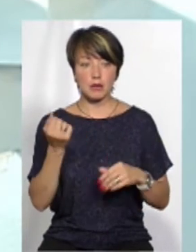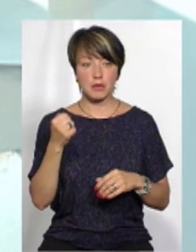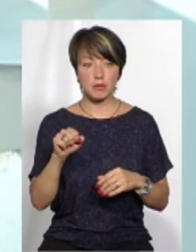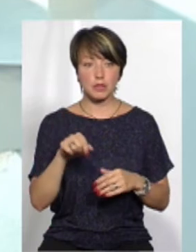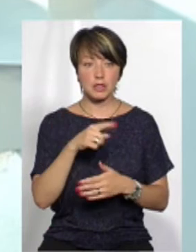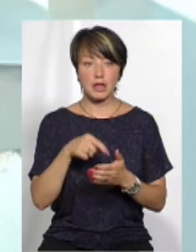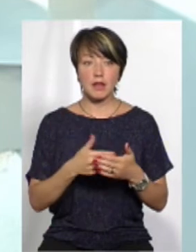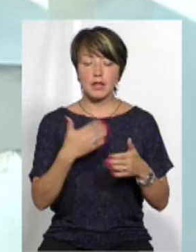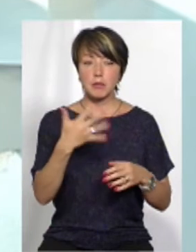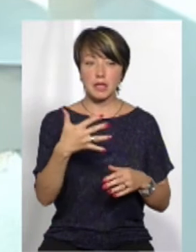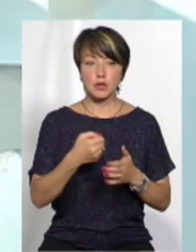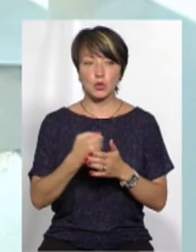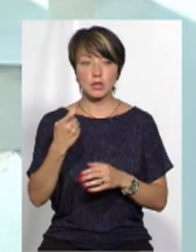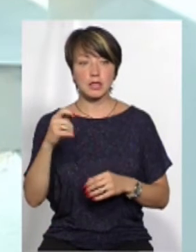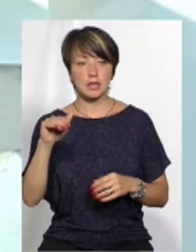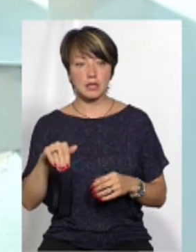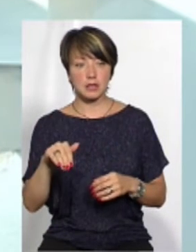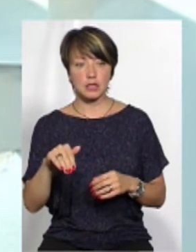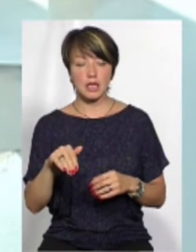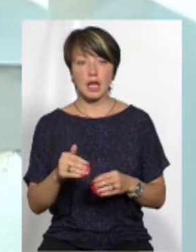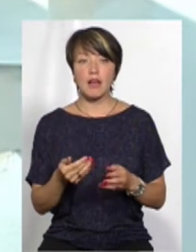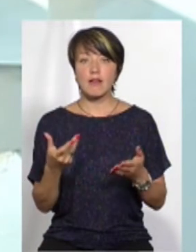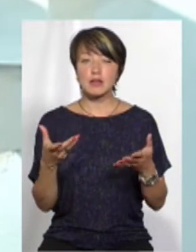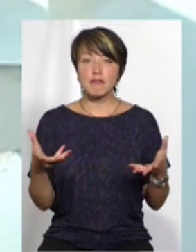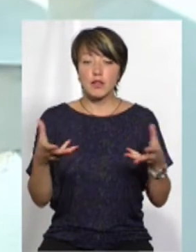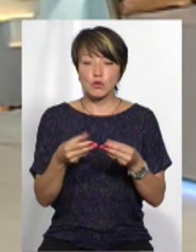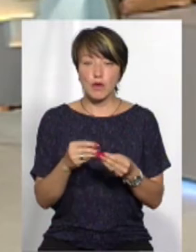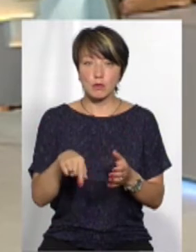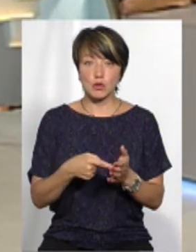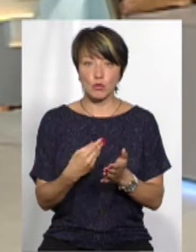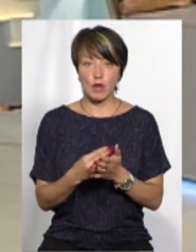переможцям? Від 50 до 100 тисяч. Це тільки співфінансування з міського бюджету. І